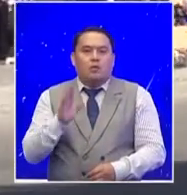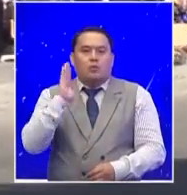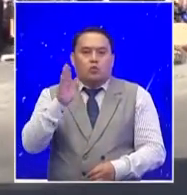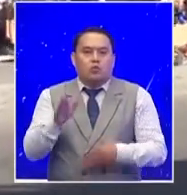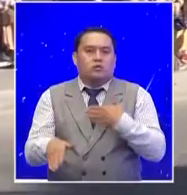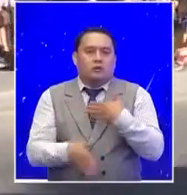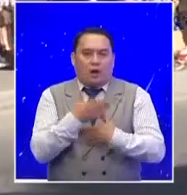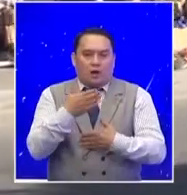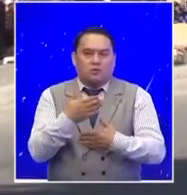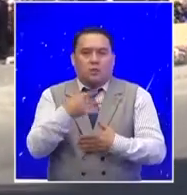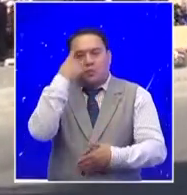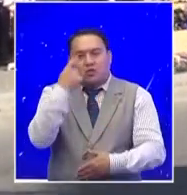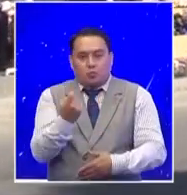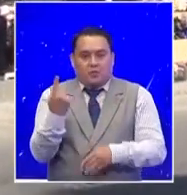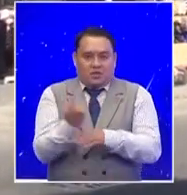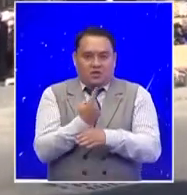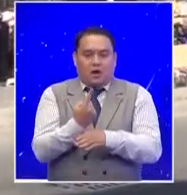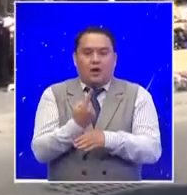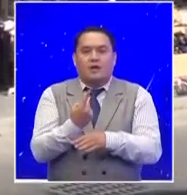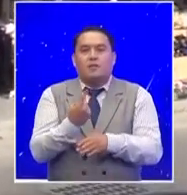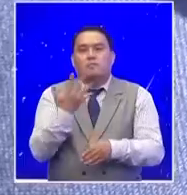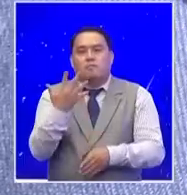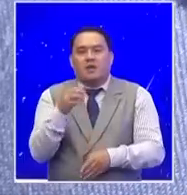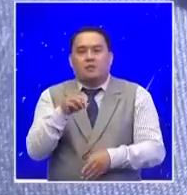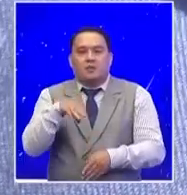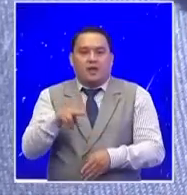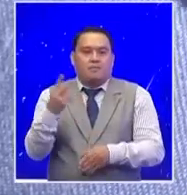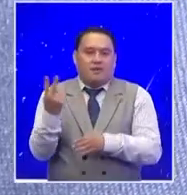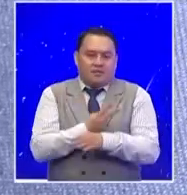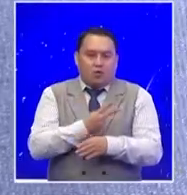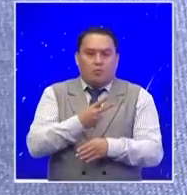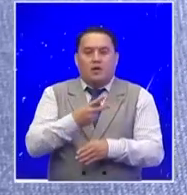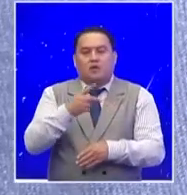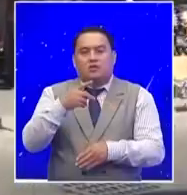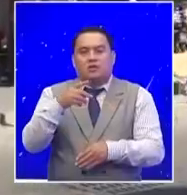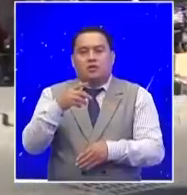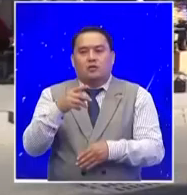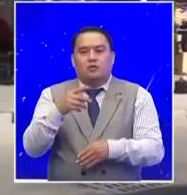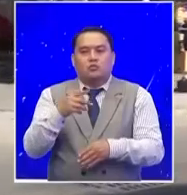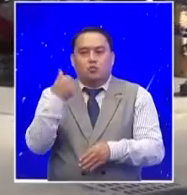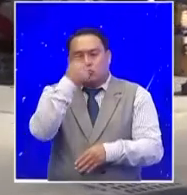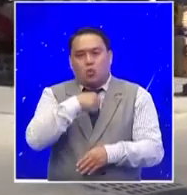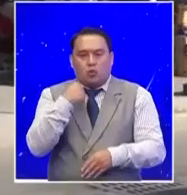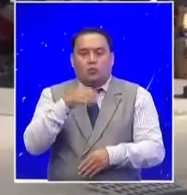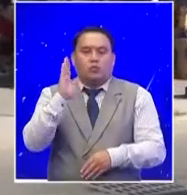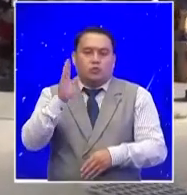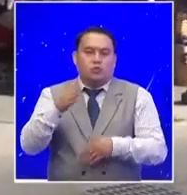идет сначала предупреждение, либо штраф в размере 5 МРП. Повтором в тот же год